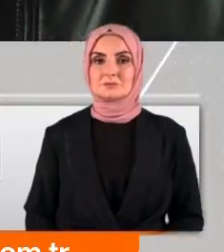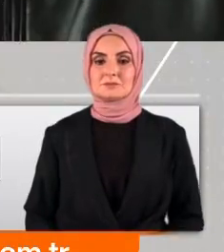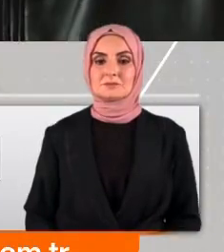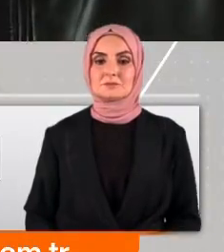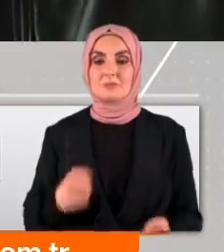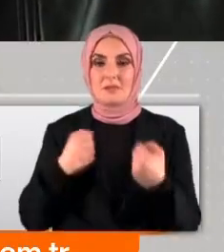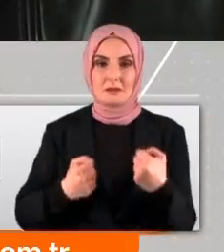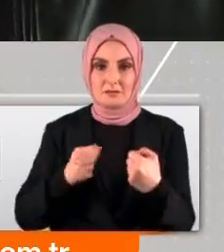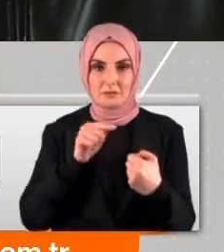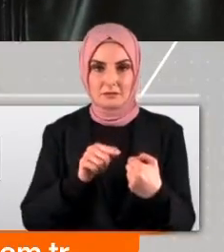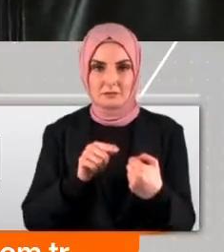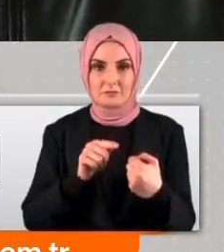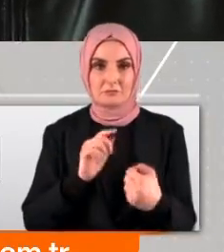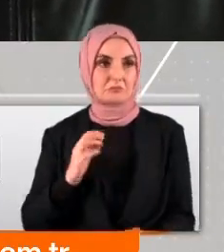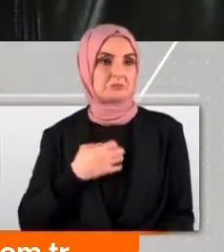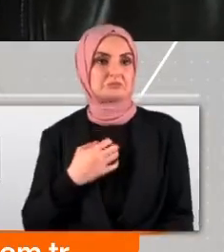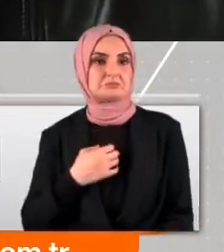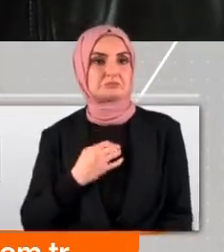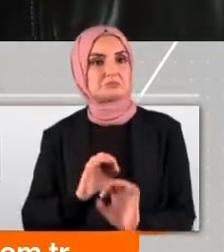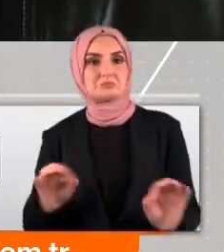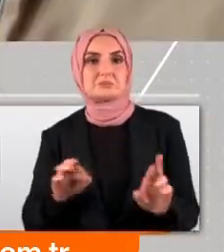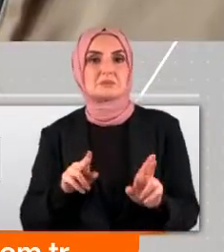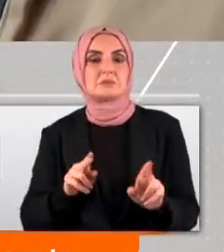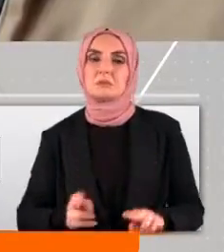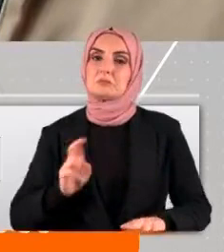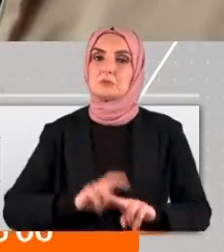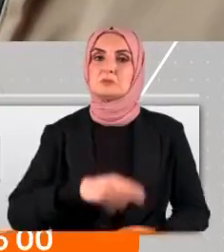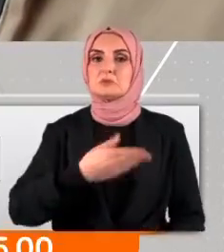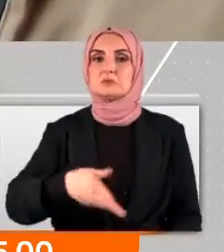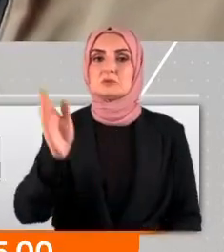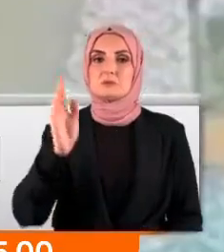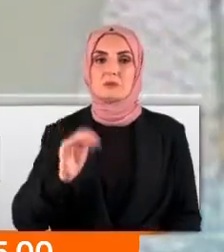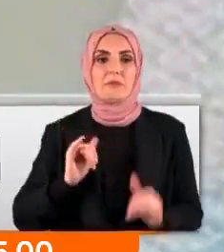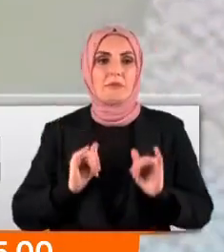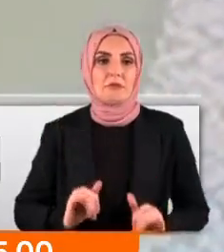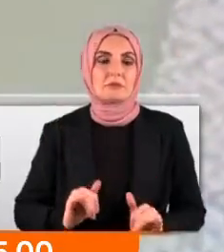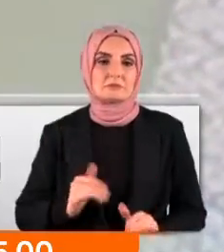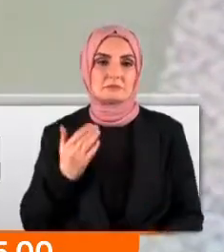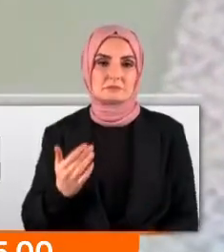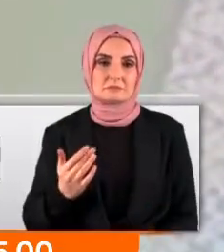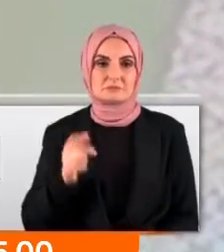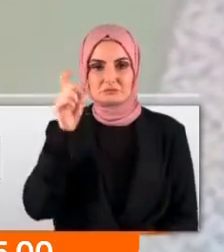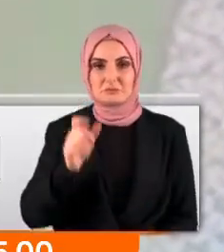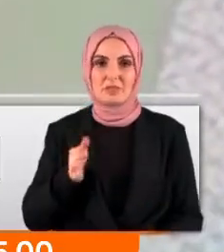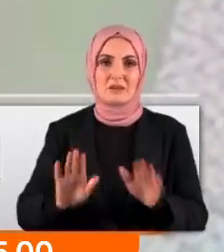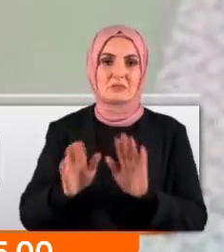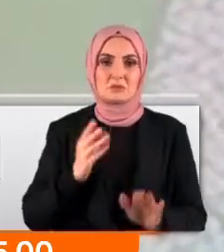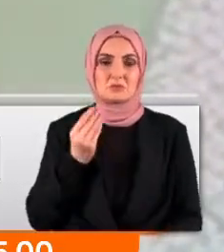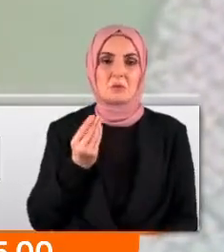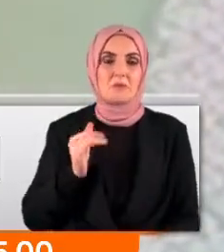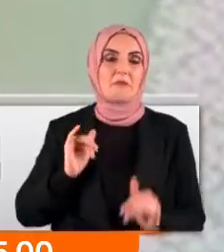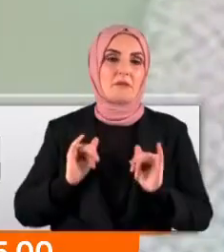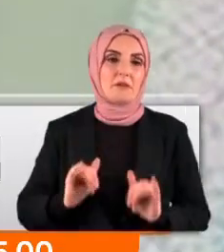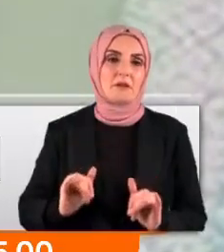Araç sanki kendisininmiş gibi biniyor gidiyor. Rahatlık bir şekilde alıp gidiyor. Tavırları o kadar rahat ki kendi aracına biniyor